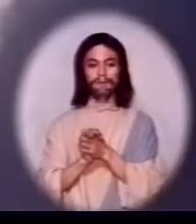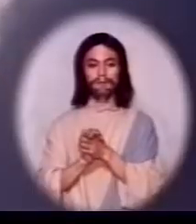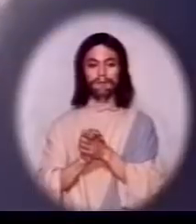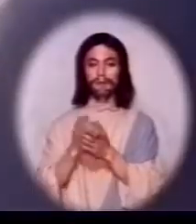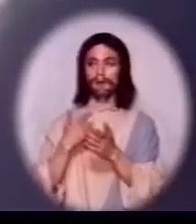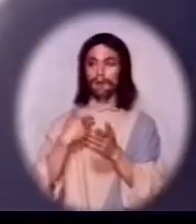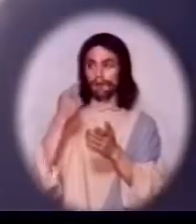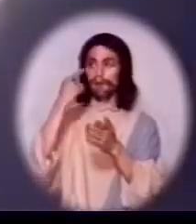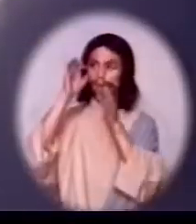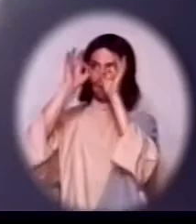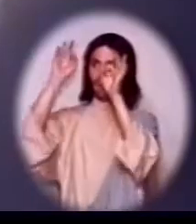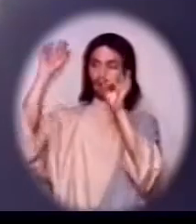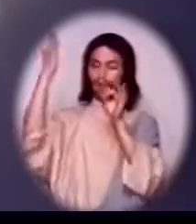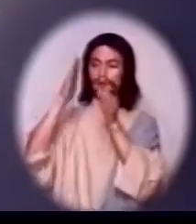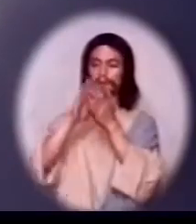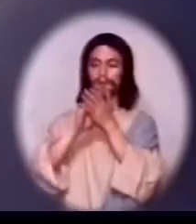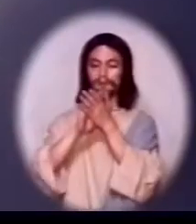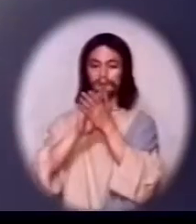내 눈이 보여.